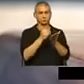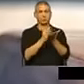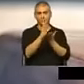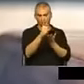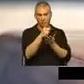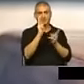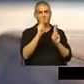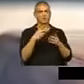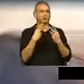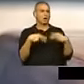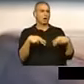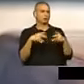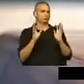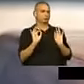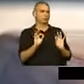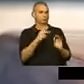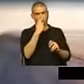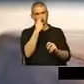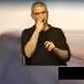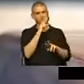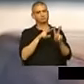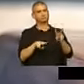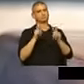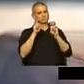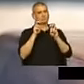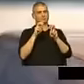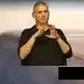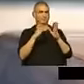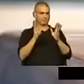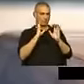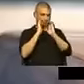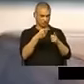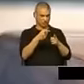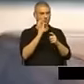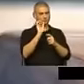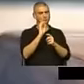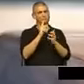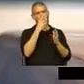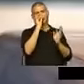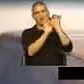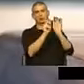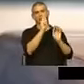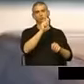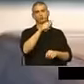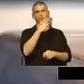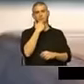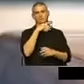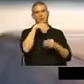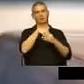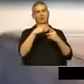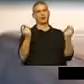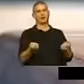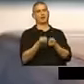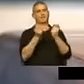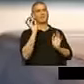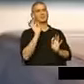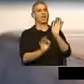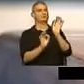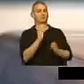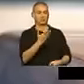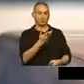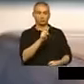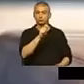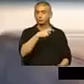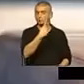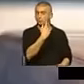חשש של ממה שעושים שימוש לרעה בבמה זו כדי להשמיץ שופטת בישראל כחלק מקמפיין הסתה השופטת עושה